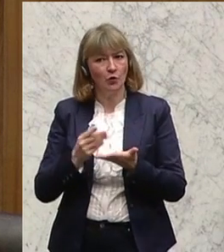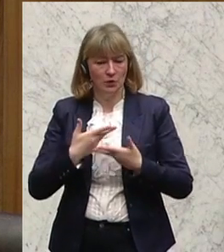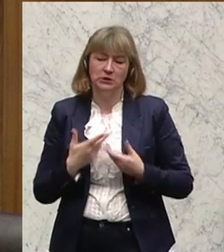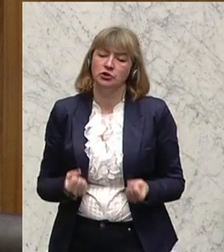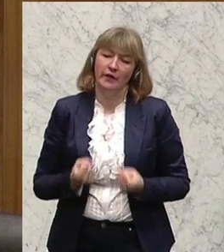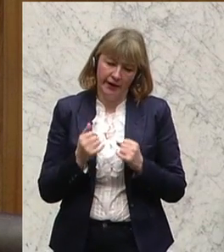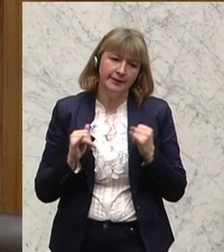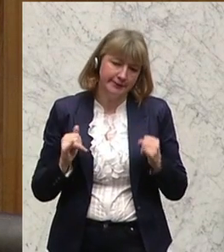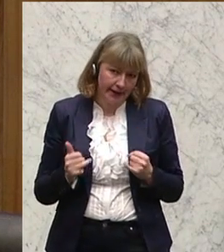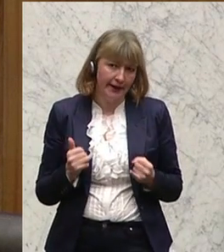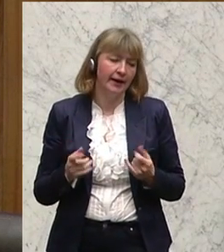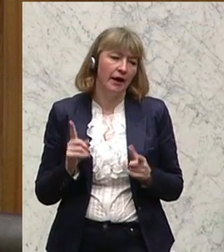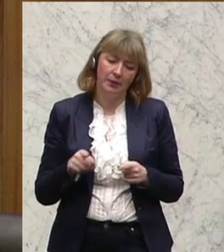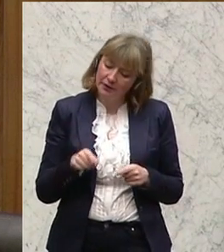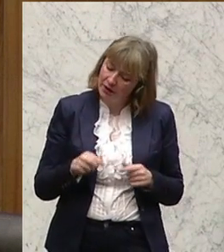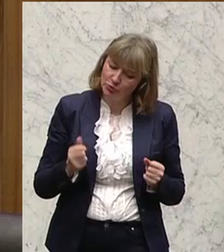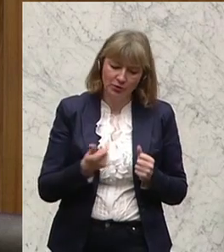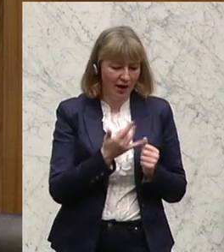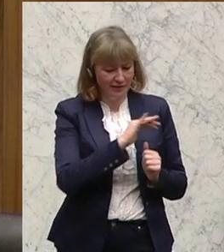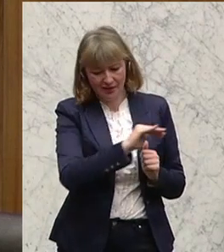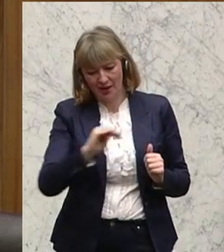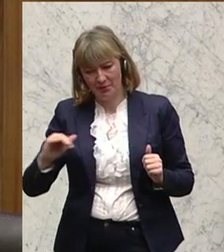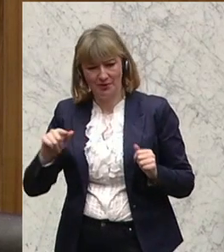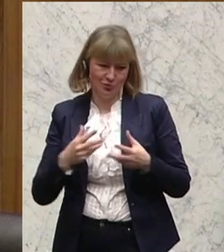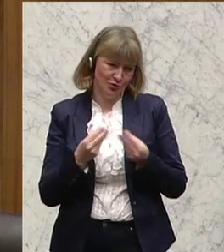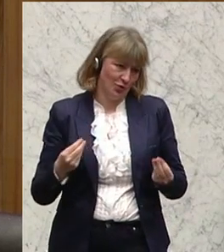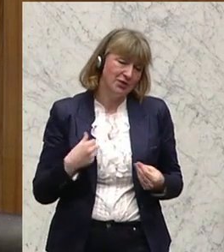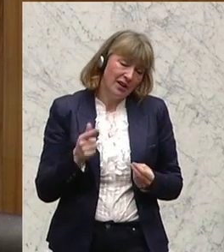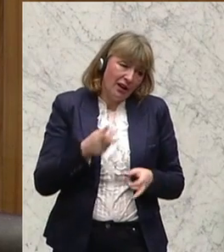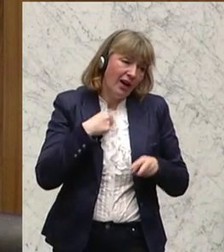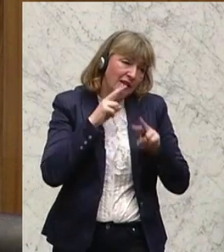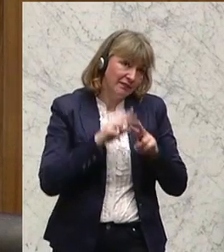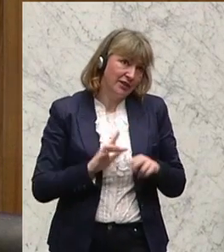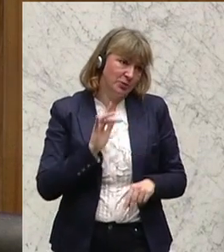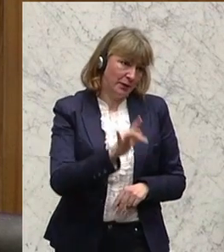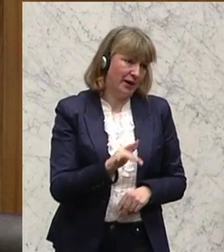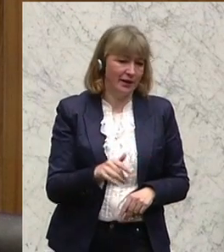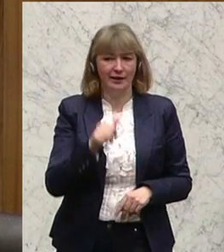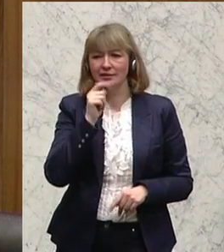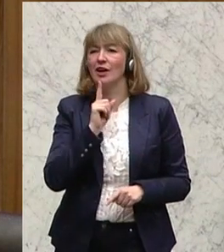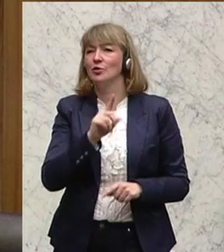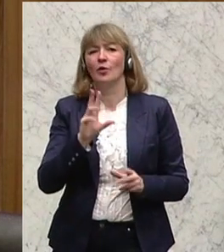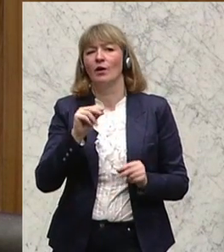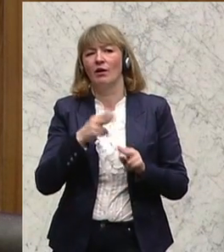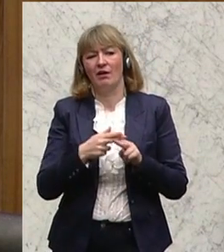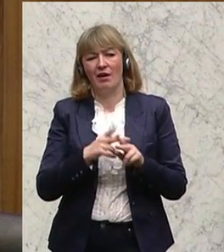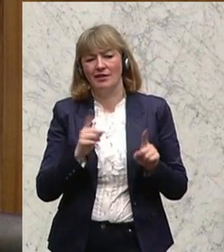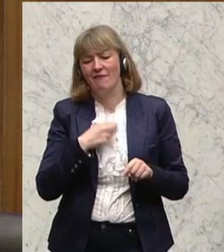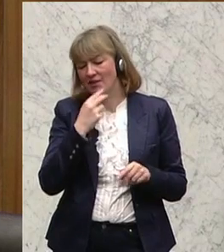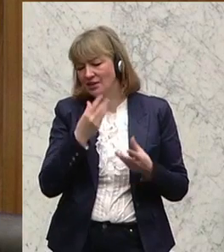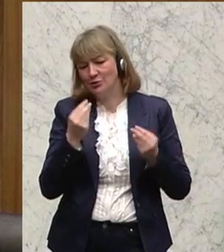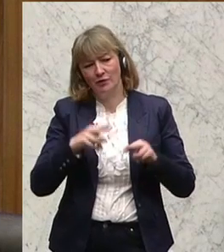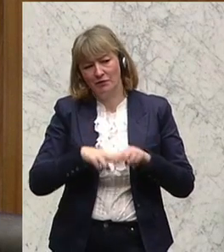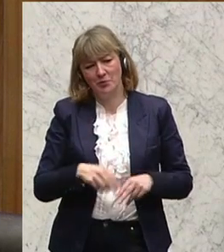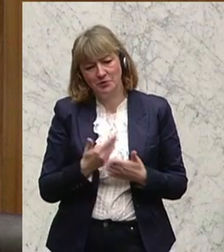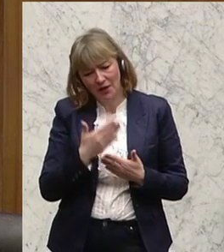verschaffen. Aber das muss auf mehreren Ebenen gelöst werden. Ich kann Ihnen nur versprechen, und das ist jetzt keine reine Ankündigung, und ich will ja nicht zu viel versprechen.